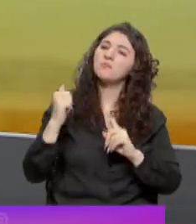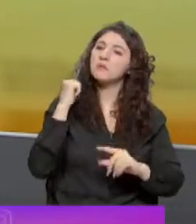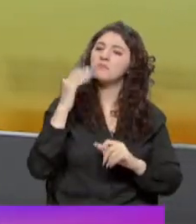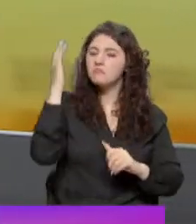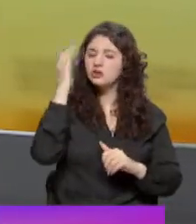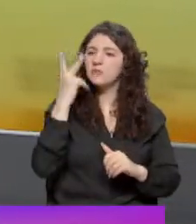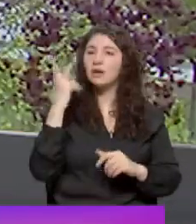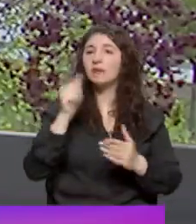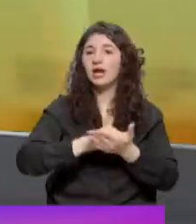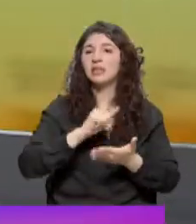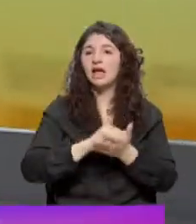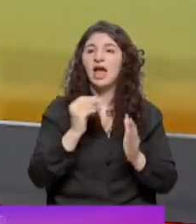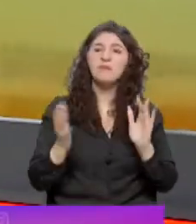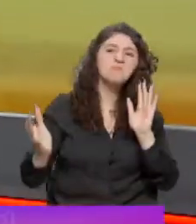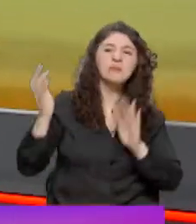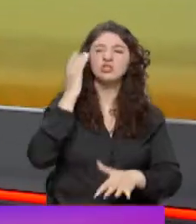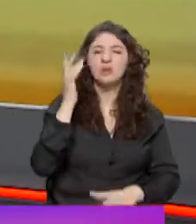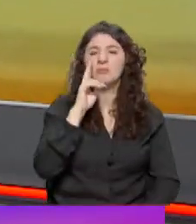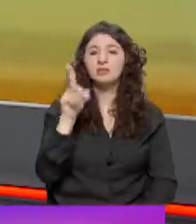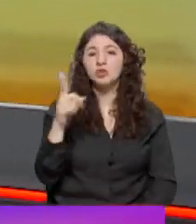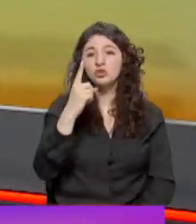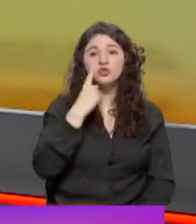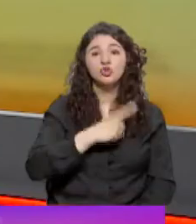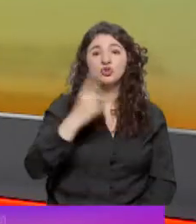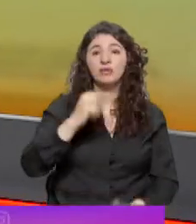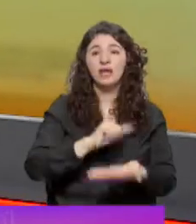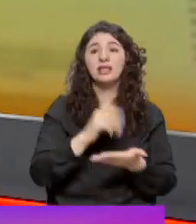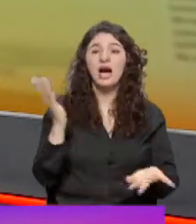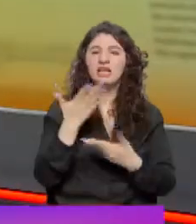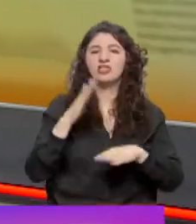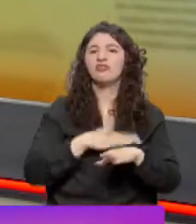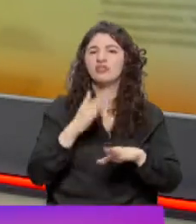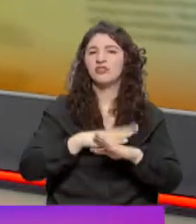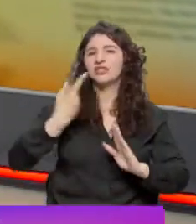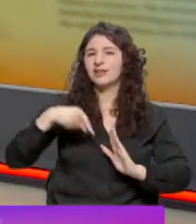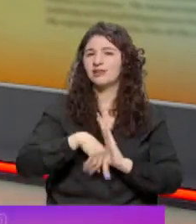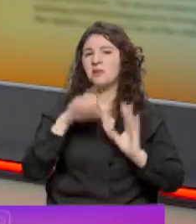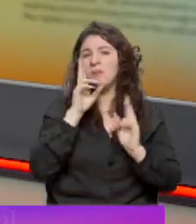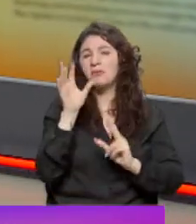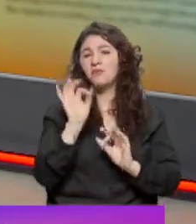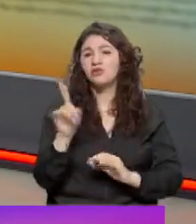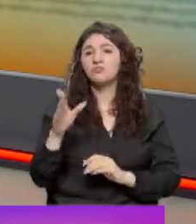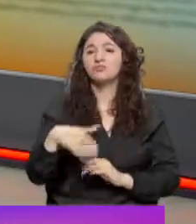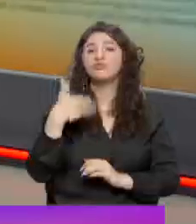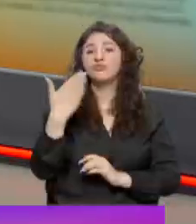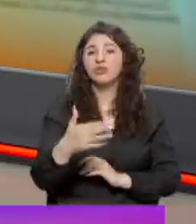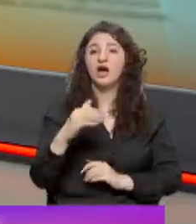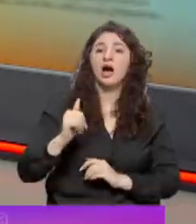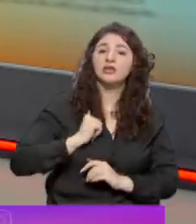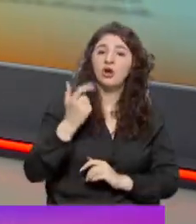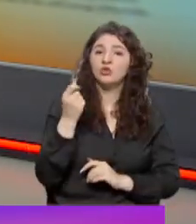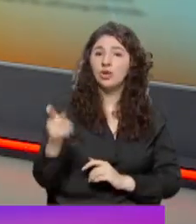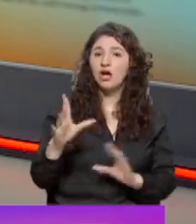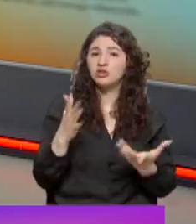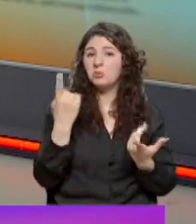başa dönelim gazetelerimiz de en başa geldiğimizde Cumhuriyet gazetesi hadi yavaş yavaş detaylandırma ya başlayan sonra asgari